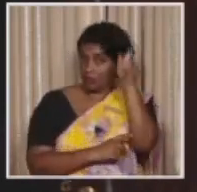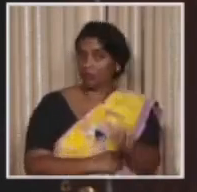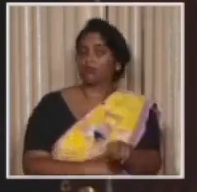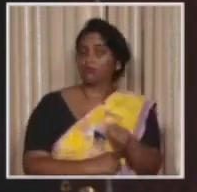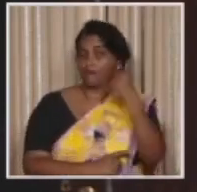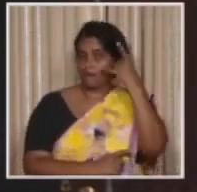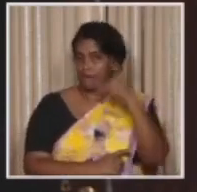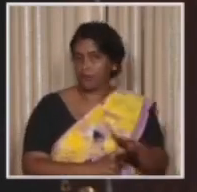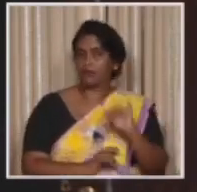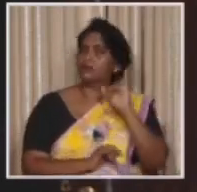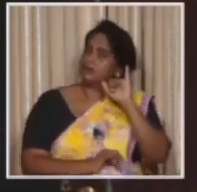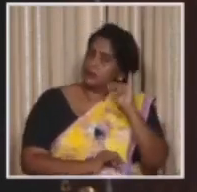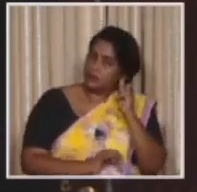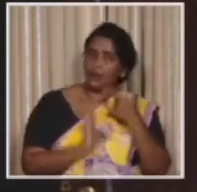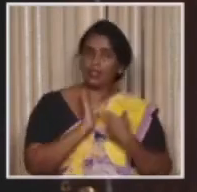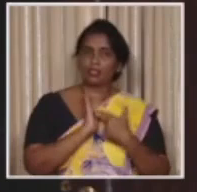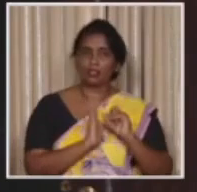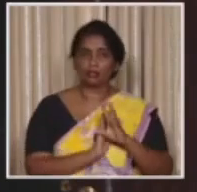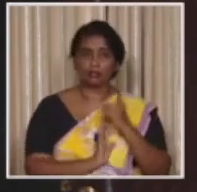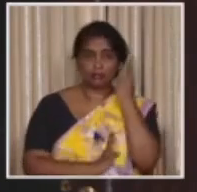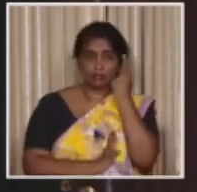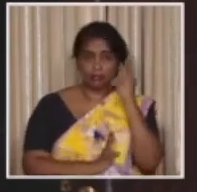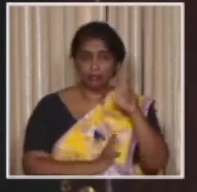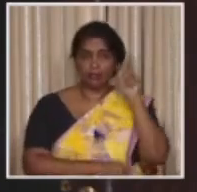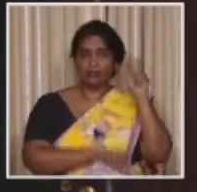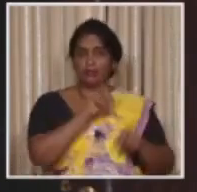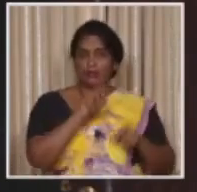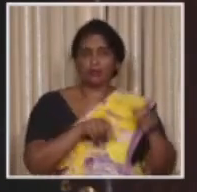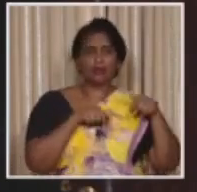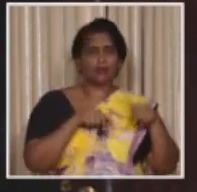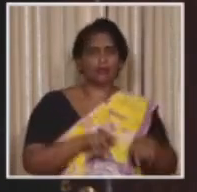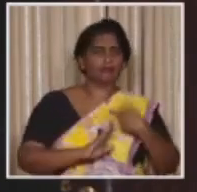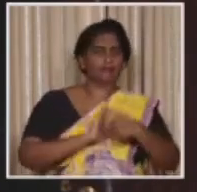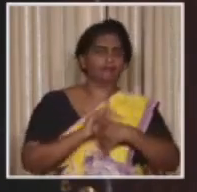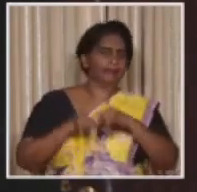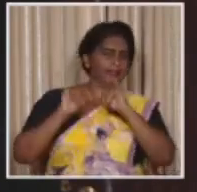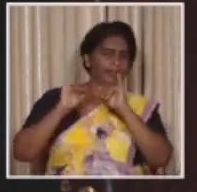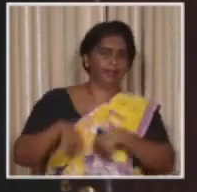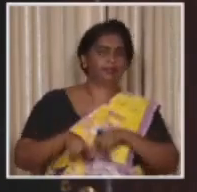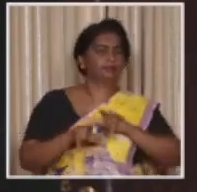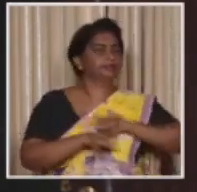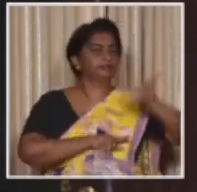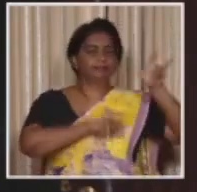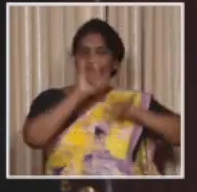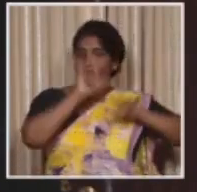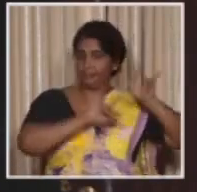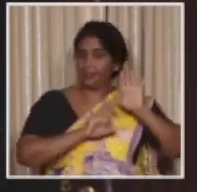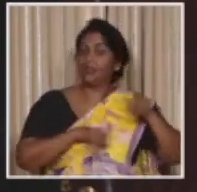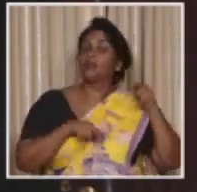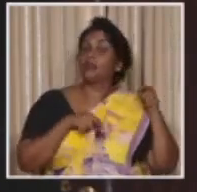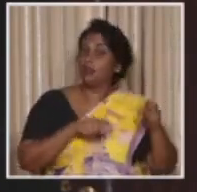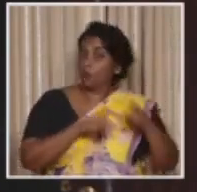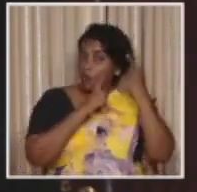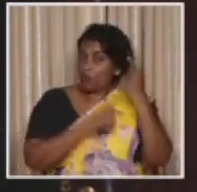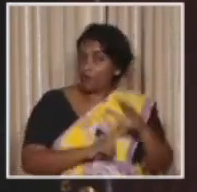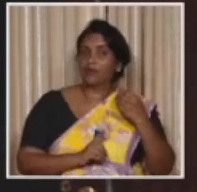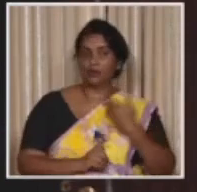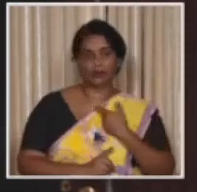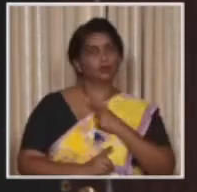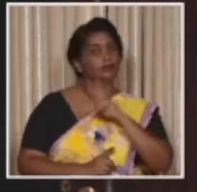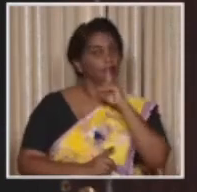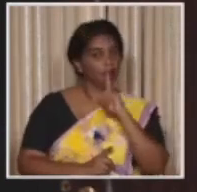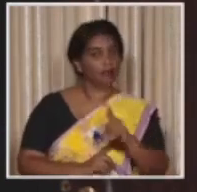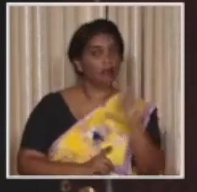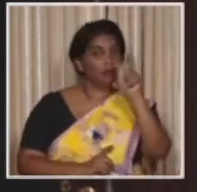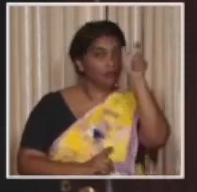nisa samahara taksi ni ka awbodya tiennu niladari mevan ku rating pag ater lagi hilati benawa, ini sah mama yojana karena